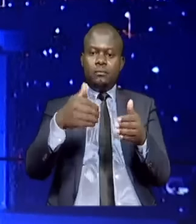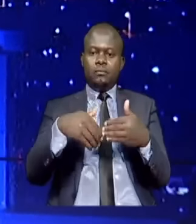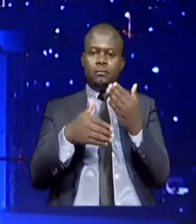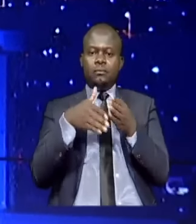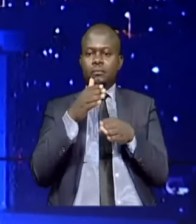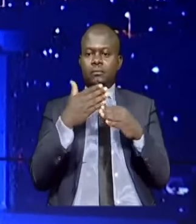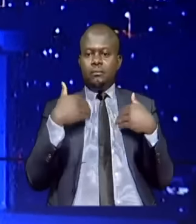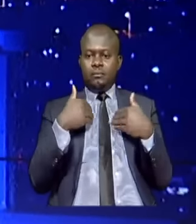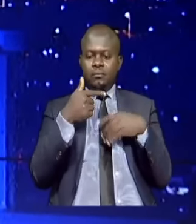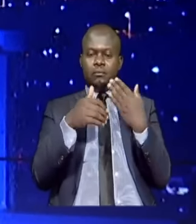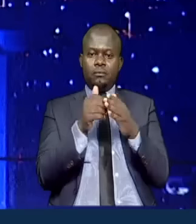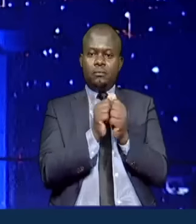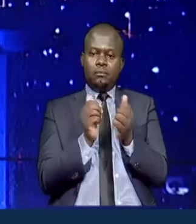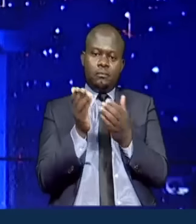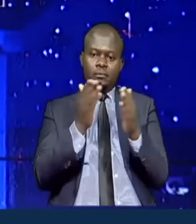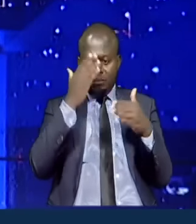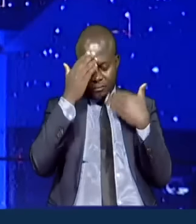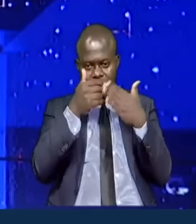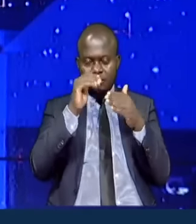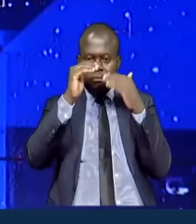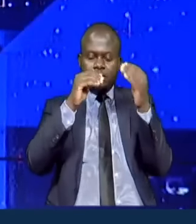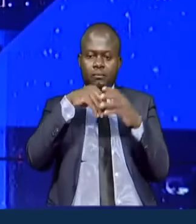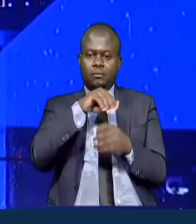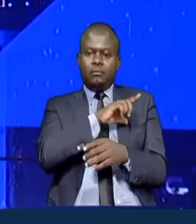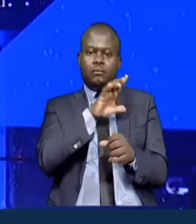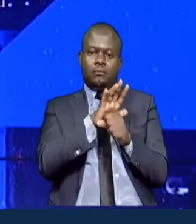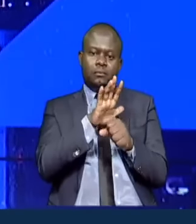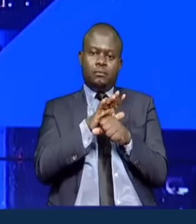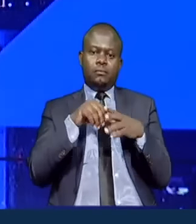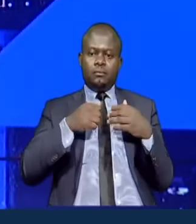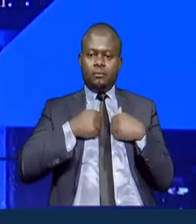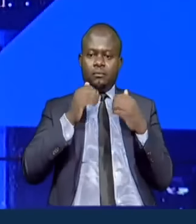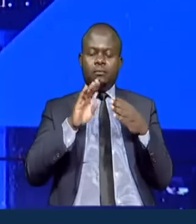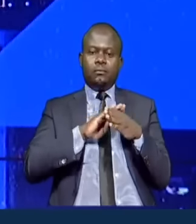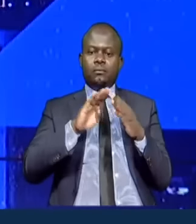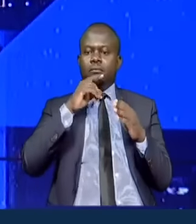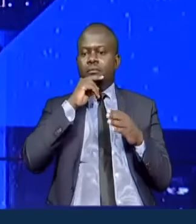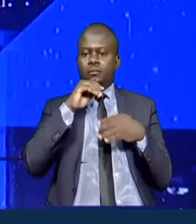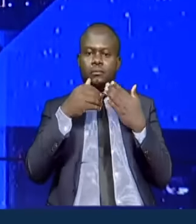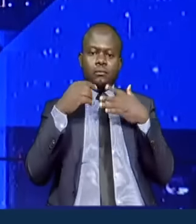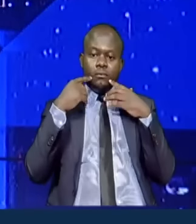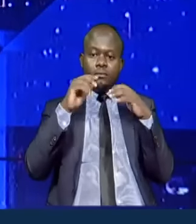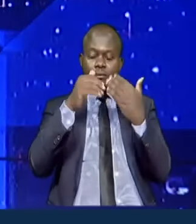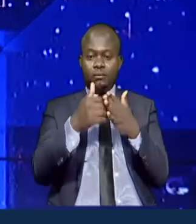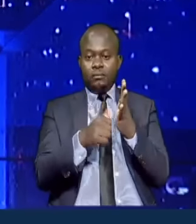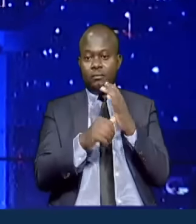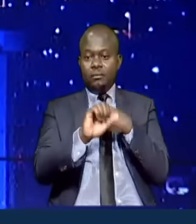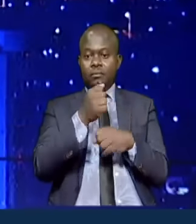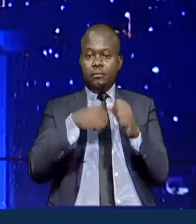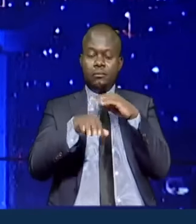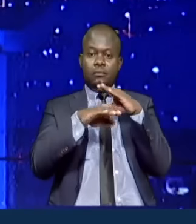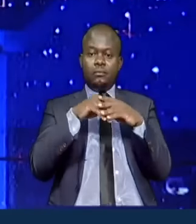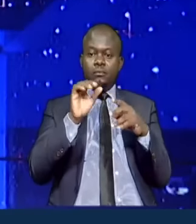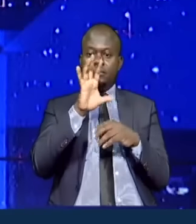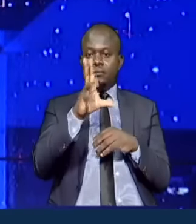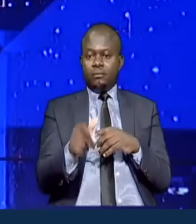ubwubatsi, ubuzima ndetse na serivisi, kuko ari inzego zirimo amahirwe menshi mu Rwanda. Abashoramari rero baravuga ko ikibazo cy'ibikorwa remezo ku mugabane